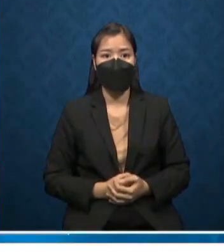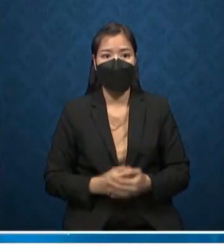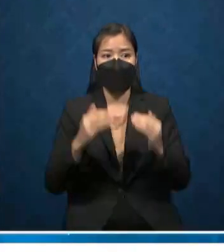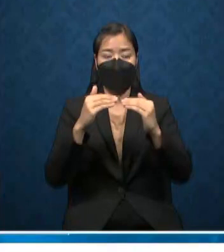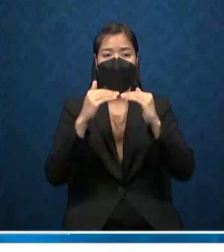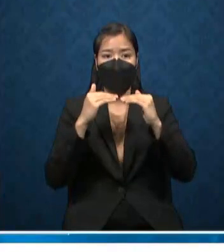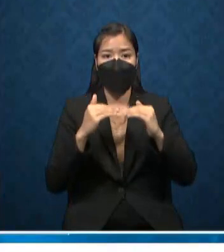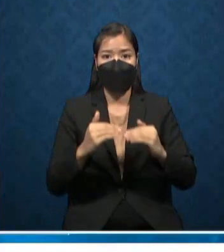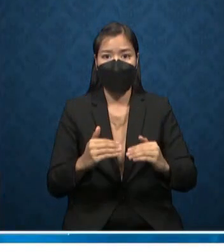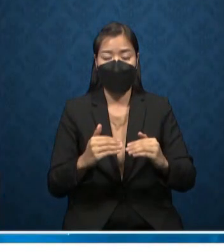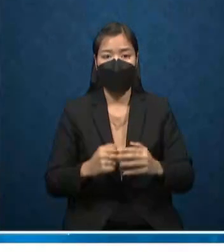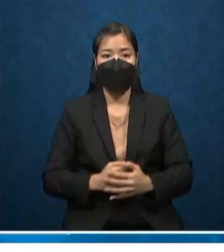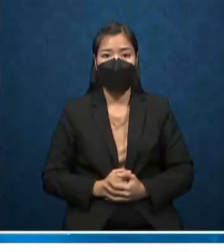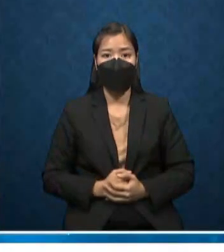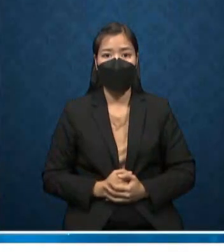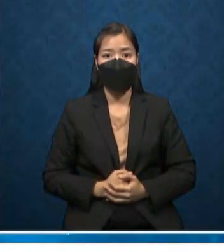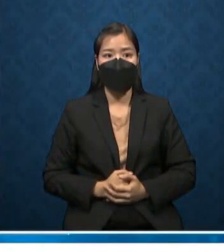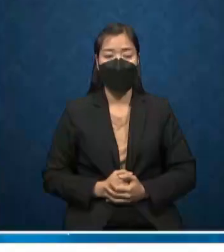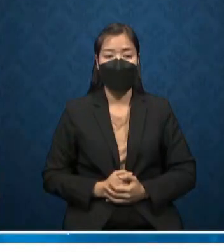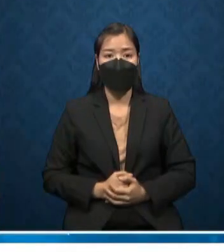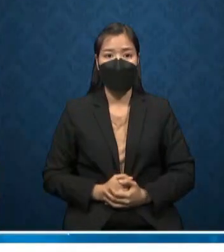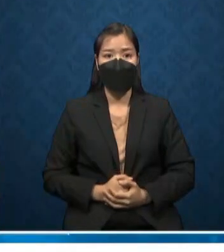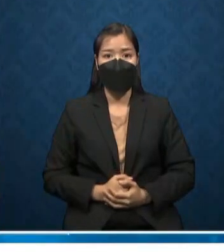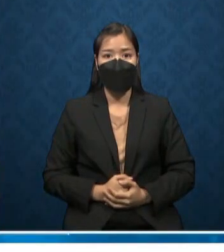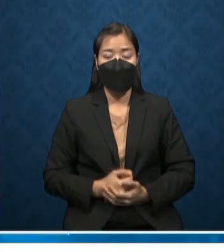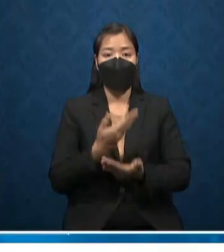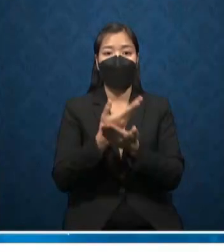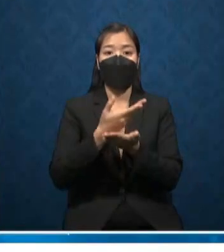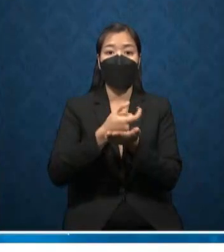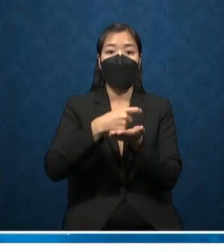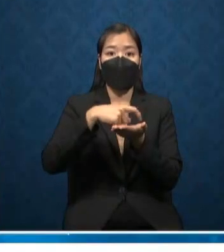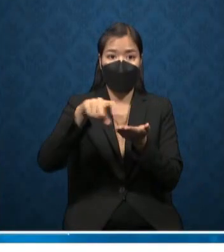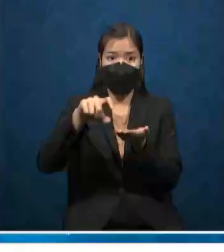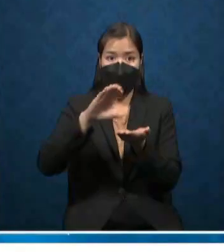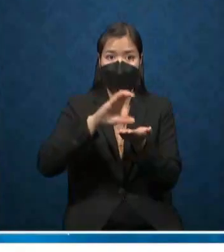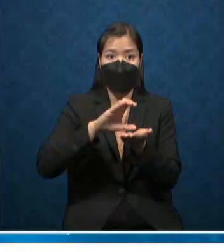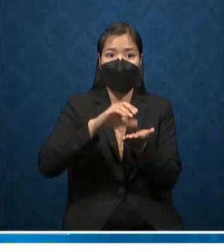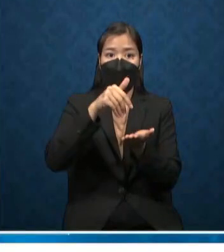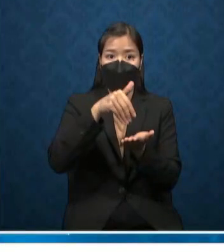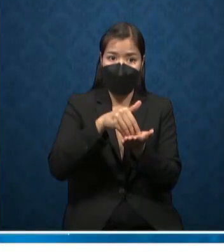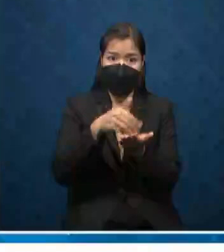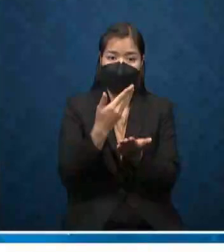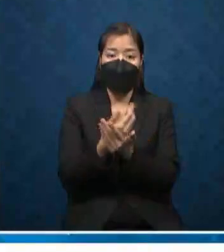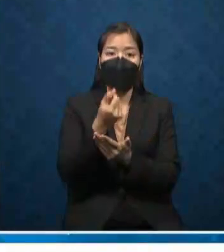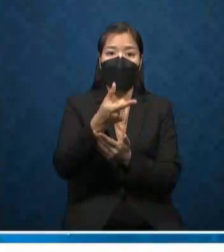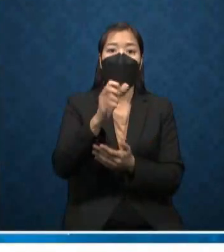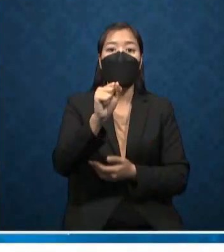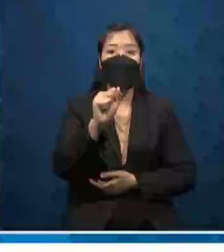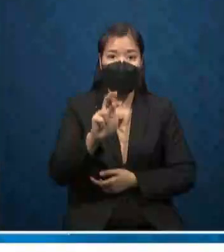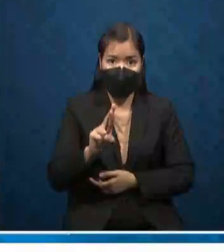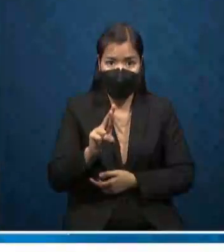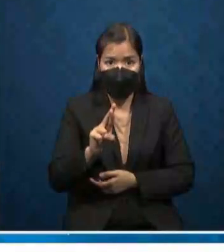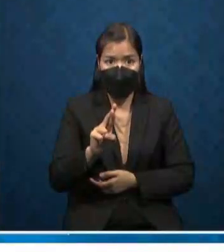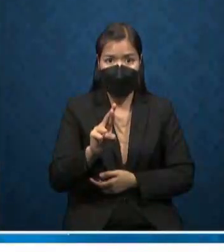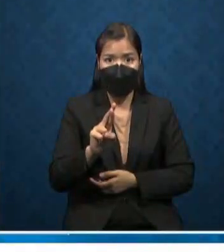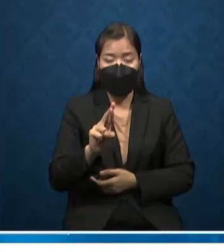พฉายที่8นะครับอันนี้เป็นการแสดงโอนงบประมาณรายจ่ายเงินสำรองจ่ายเพื่อก